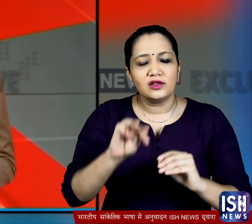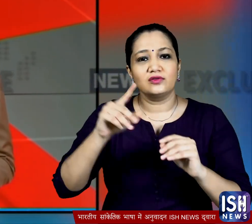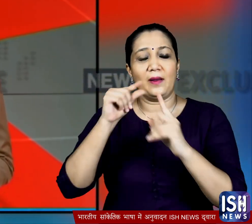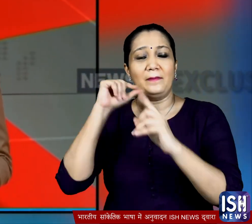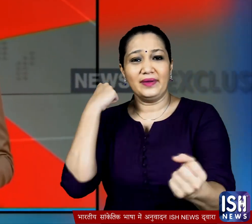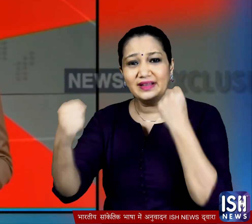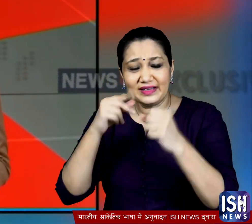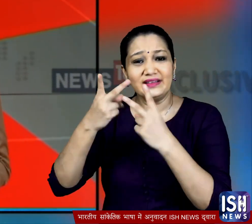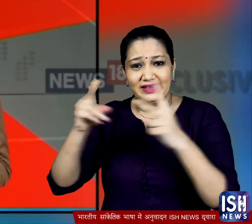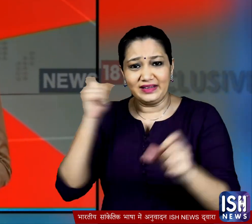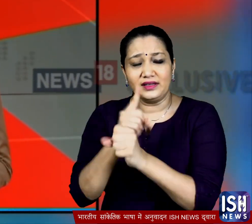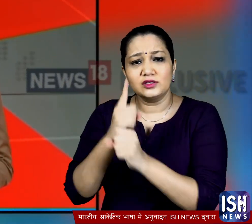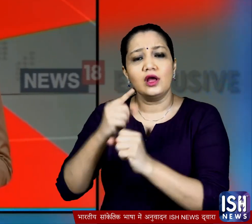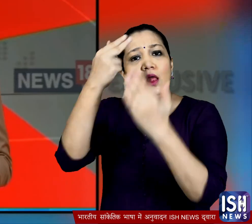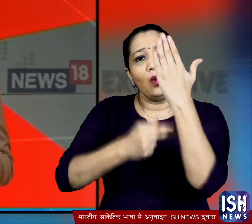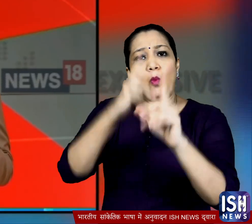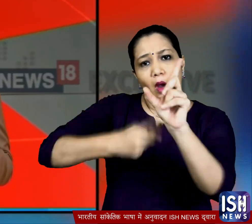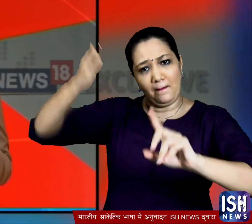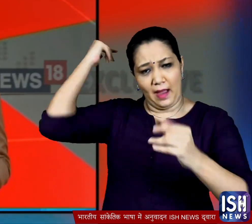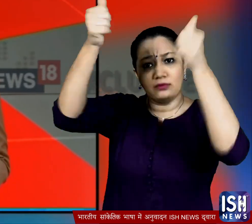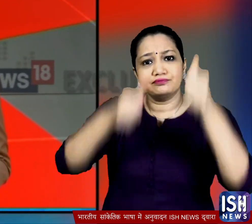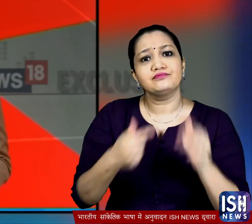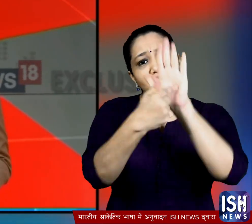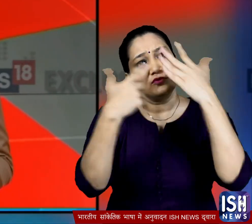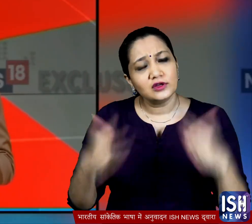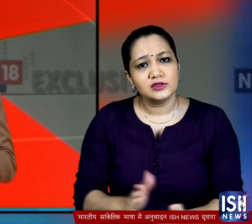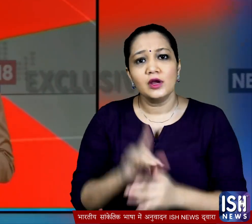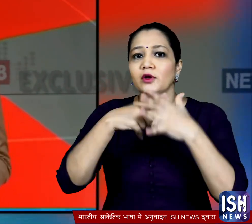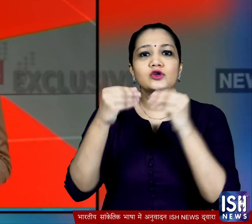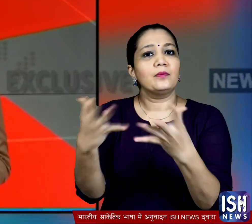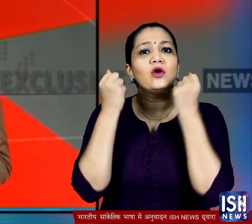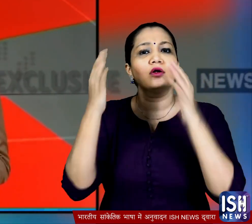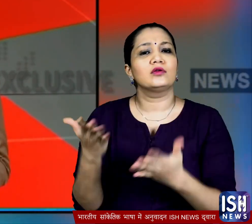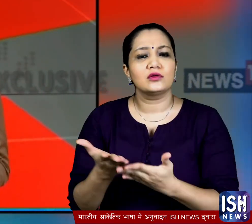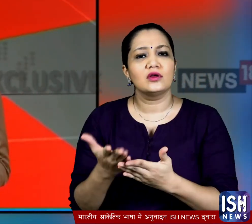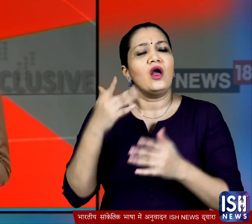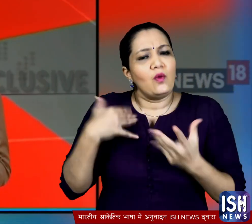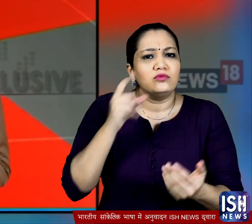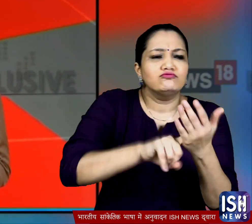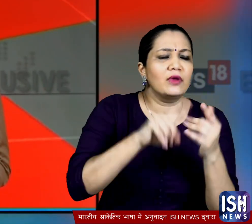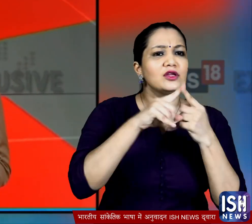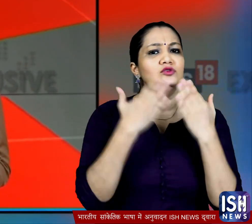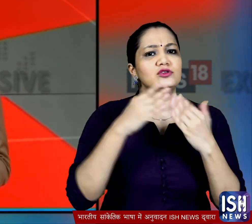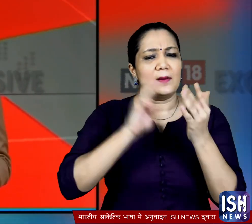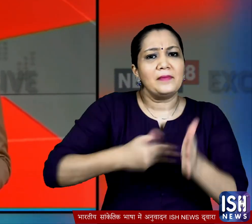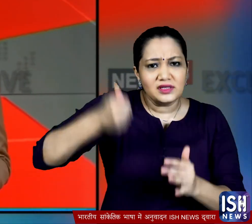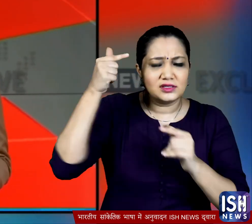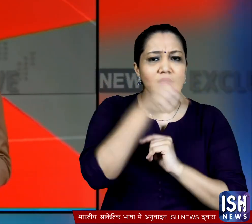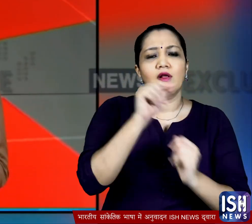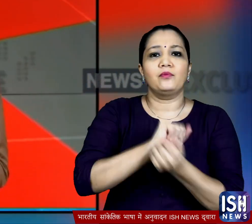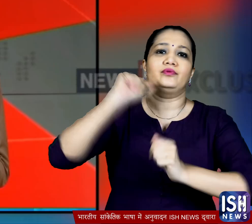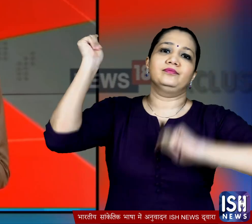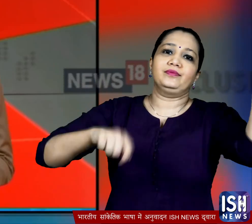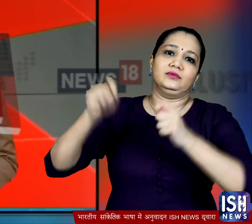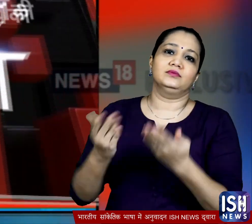से ज्यादा शारीरिक शिक्षकों की भर्ती की लिस्ट पिछले साल जारी हो गई थी, लेकिन उन्हें नौकरी नहीं मिली और जवाब मांगने के लिए उन्होंने शिक्षा मंत्री को घेरना चाहा